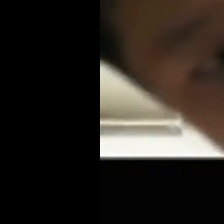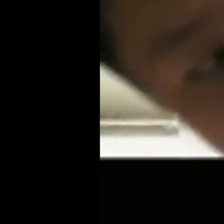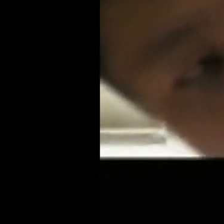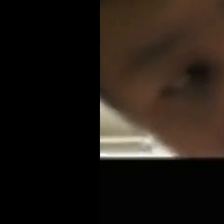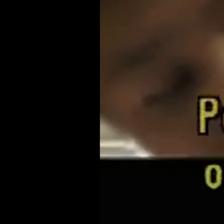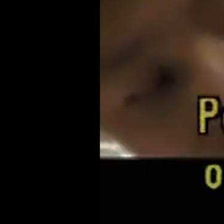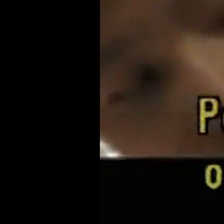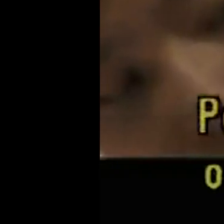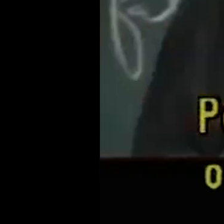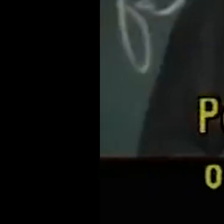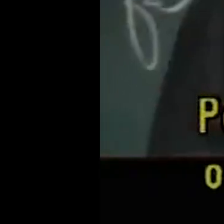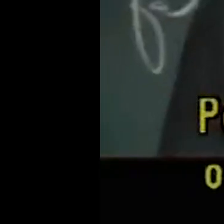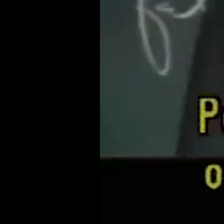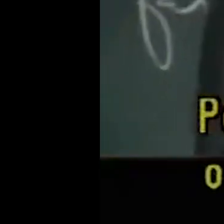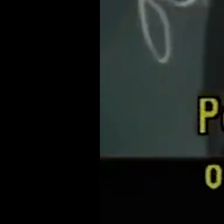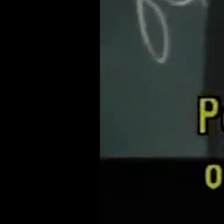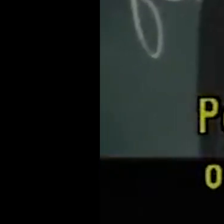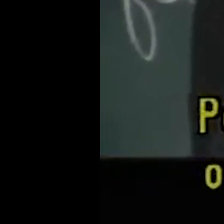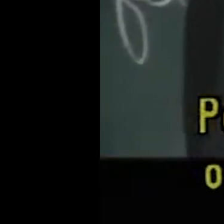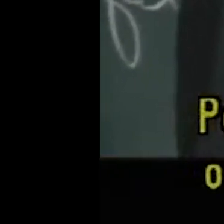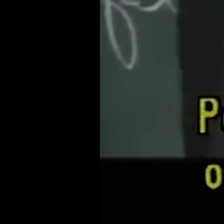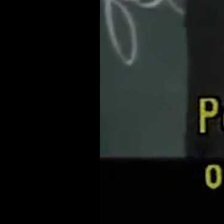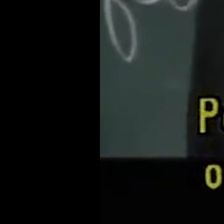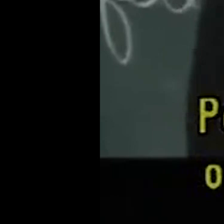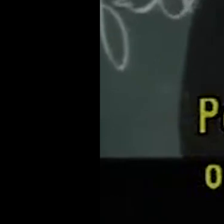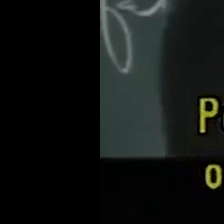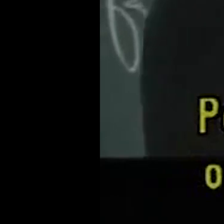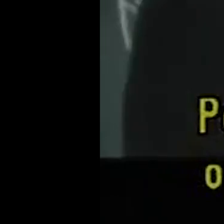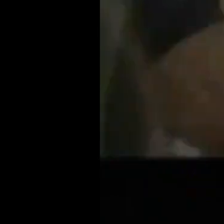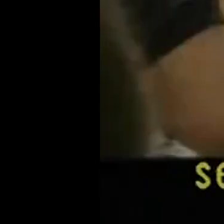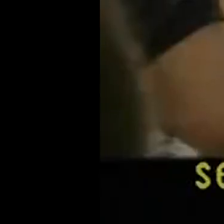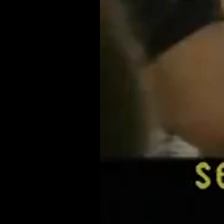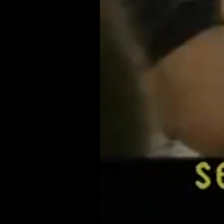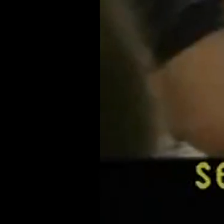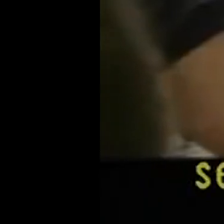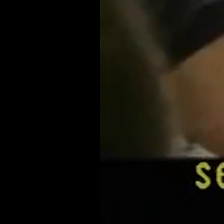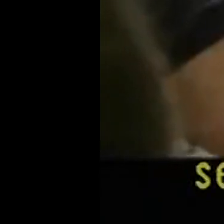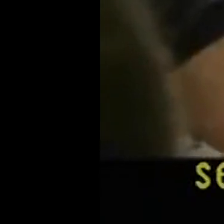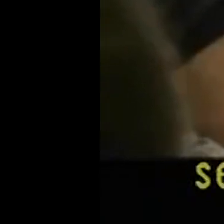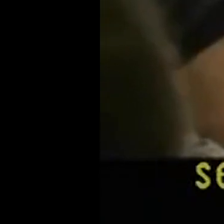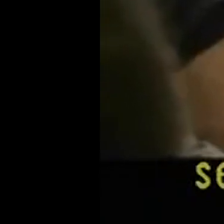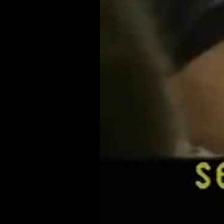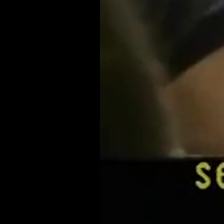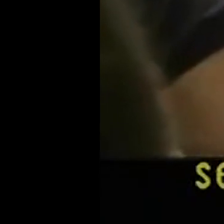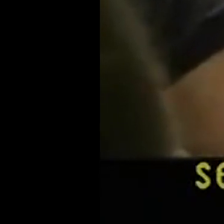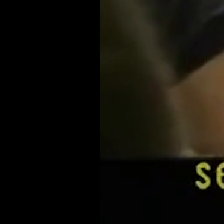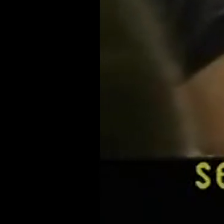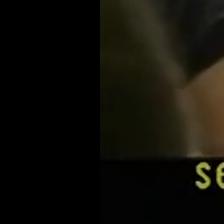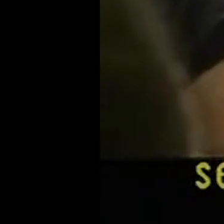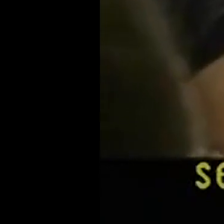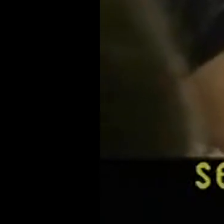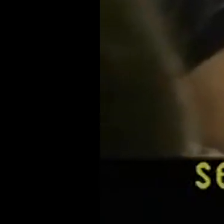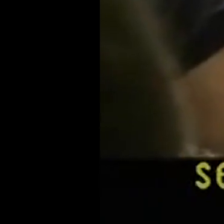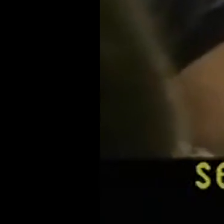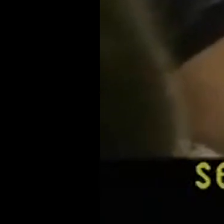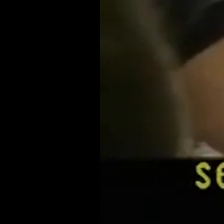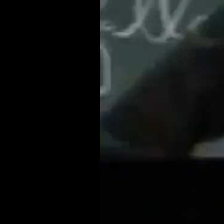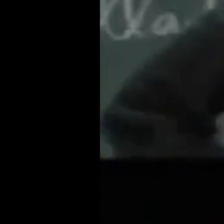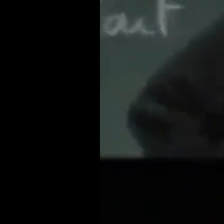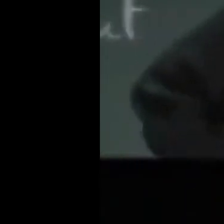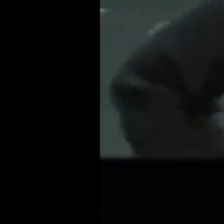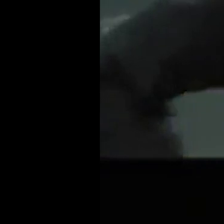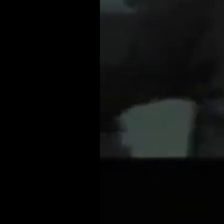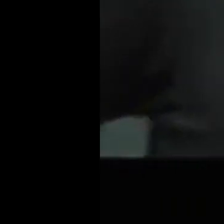vous autorise. La première chose que je constate, c'est qu'avant même de maîtriser un savoir, en l'occurrence l'imparfait du subjonctif, vous êtes déjà en train de me dire que ça sert